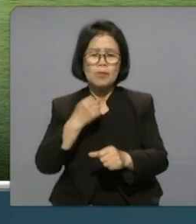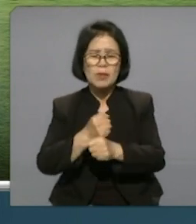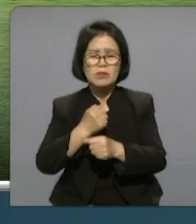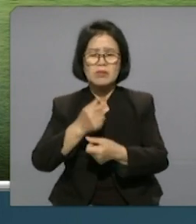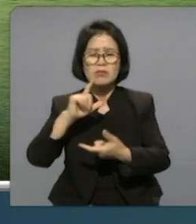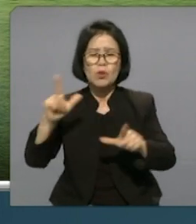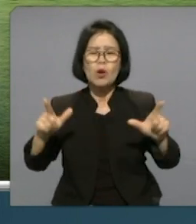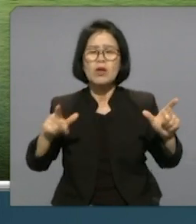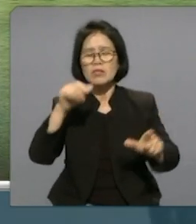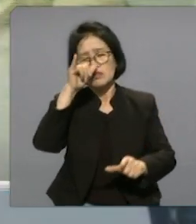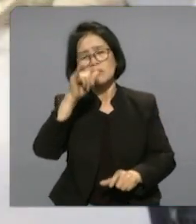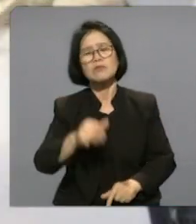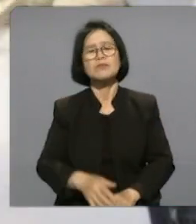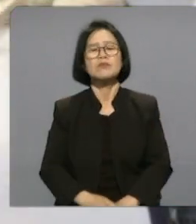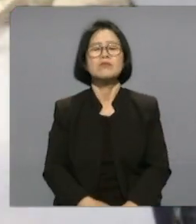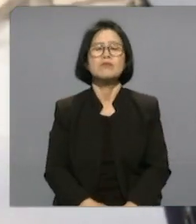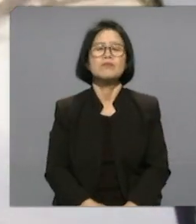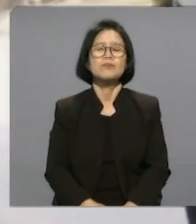정황이 있습니다.